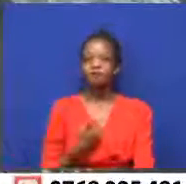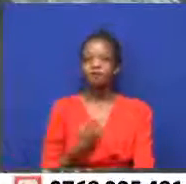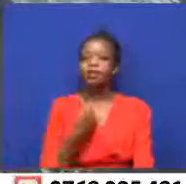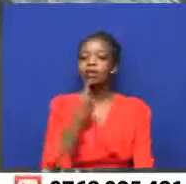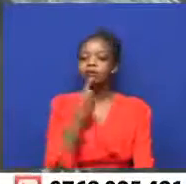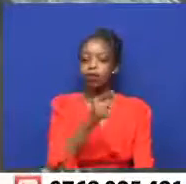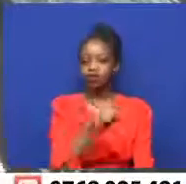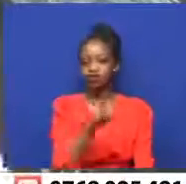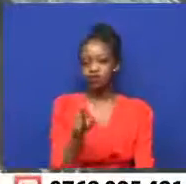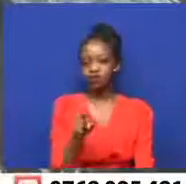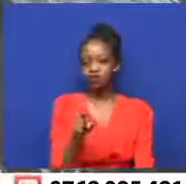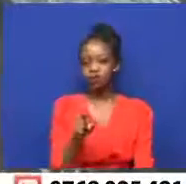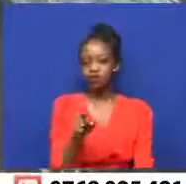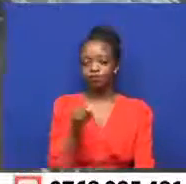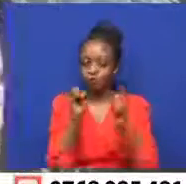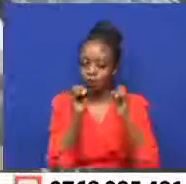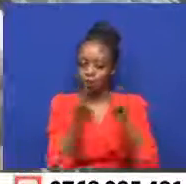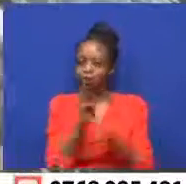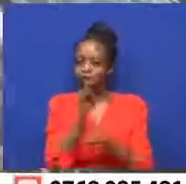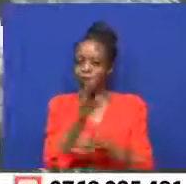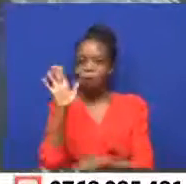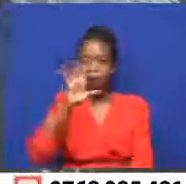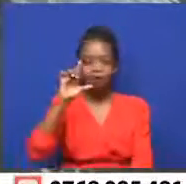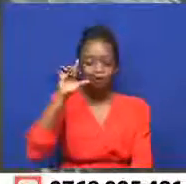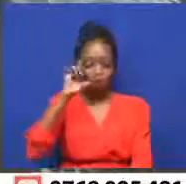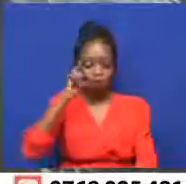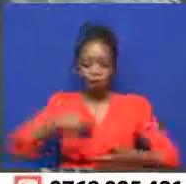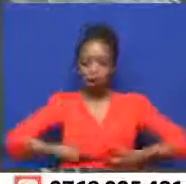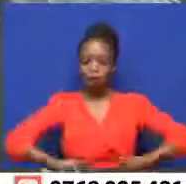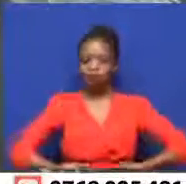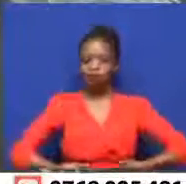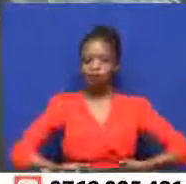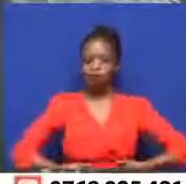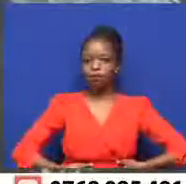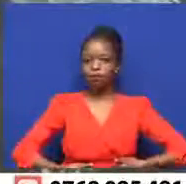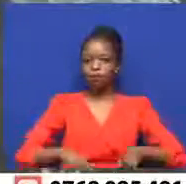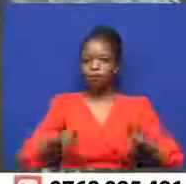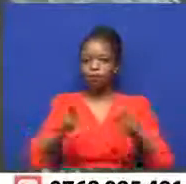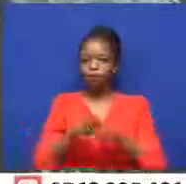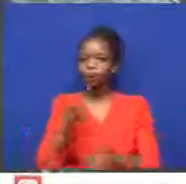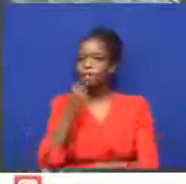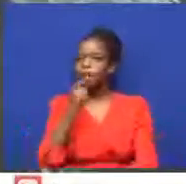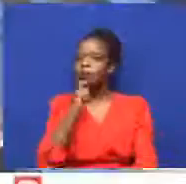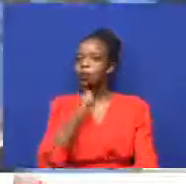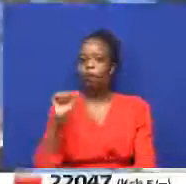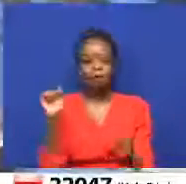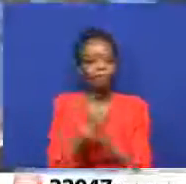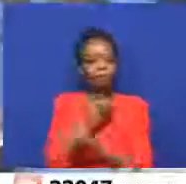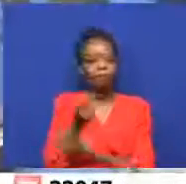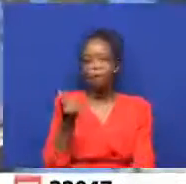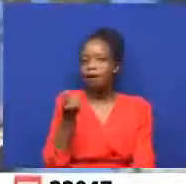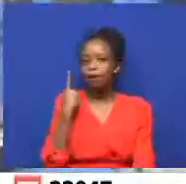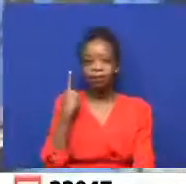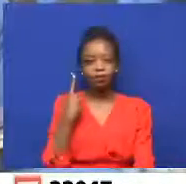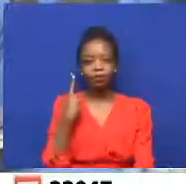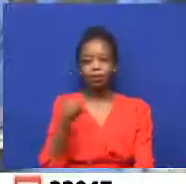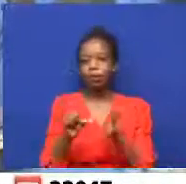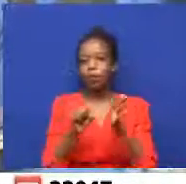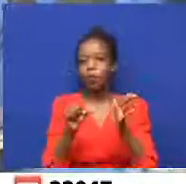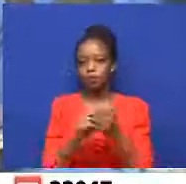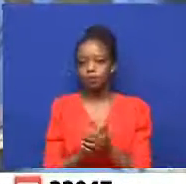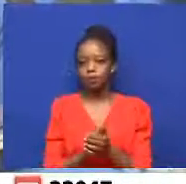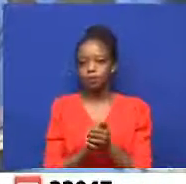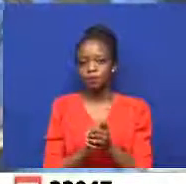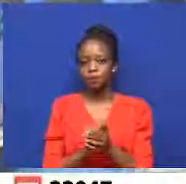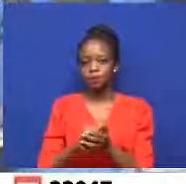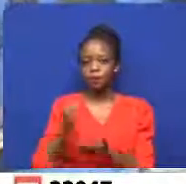you, kama wewe hauchawai lala njaa kama Kidion, you cannot understand the things we are talking about. Hata hivyo, viongozi hawa wamesema